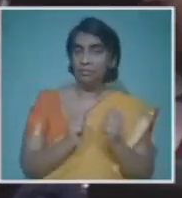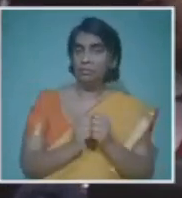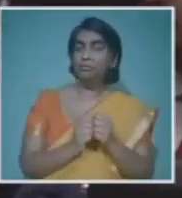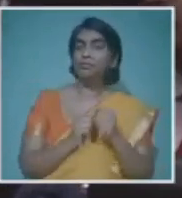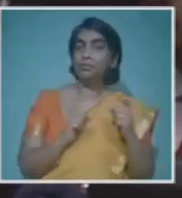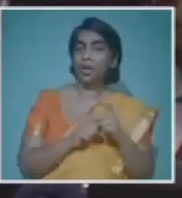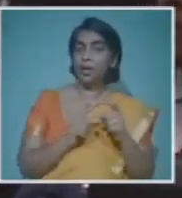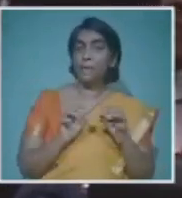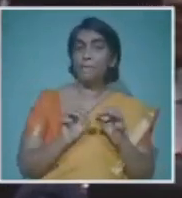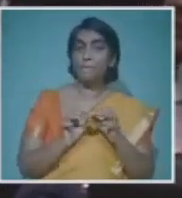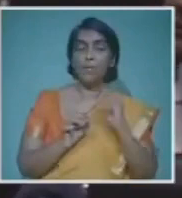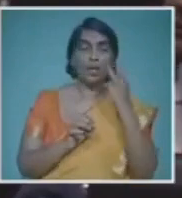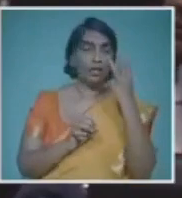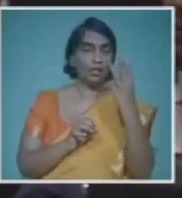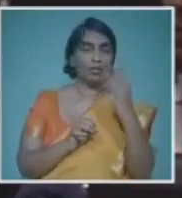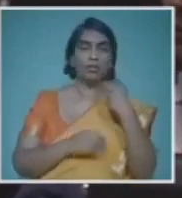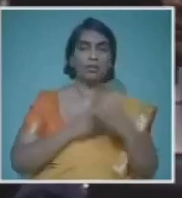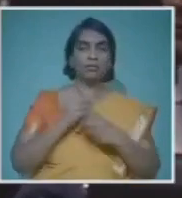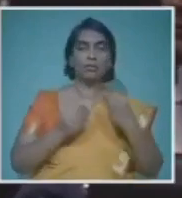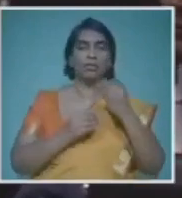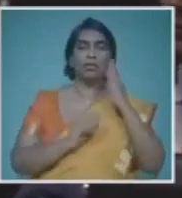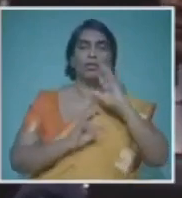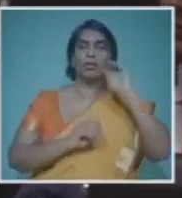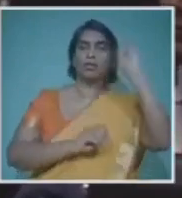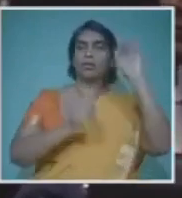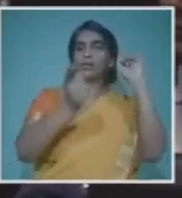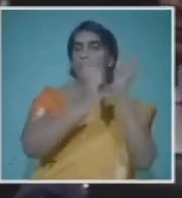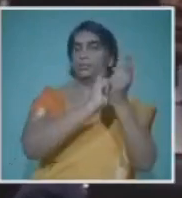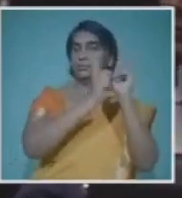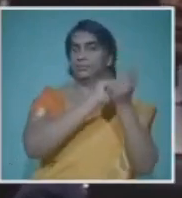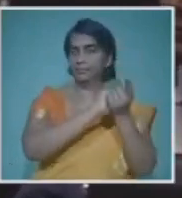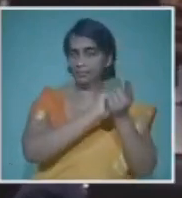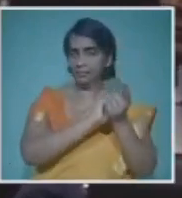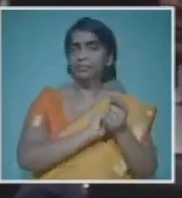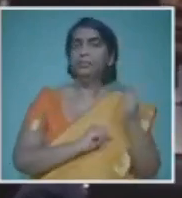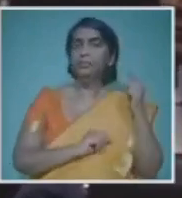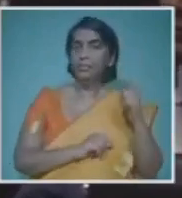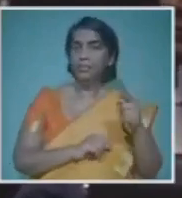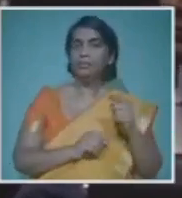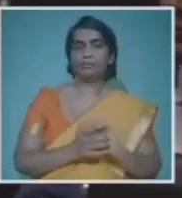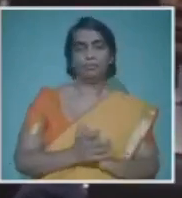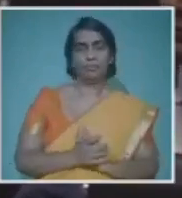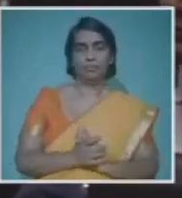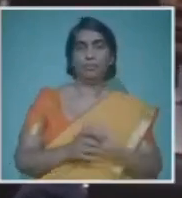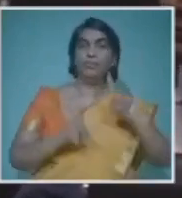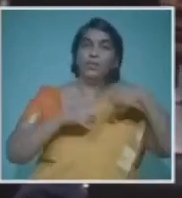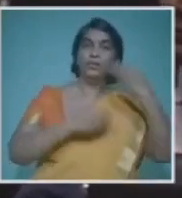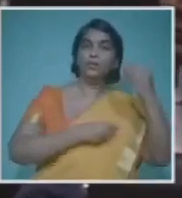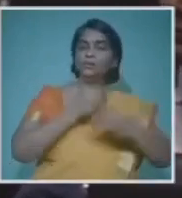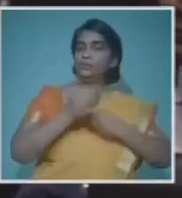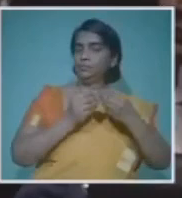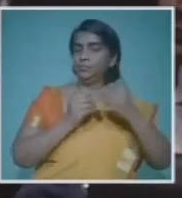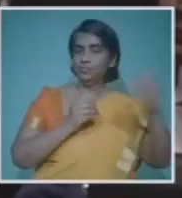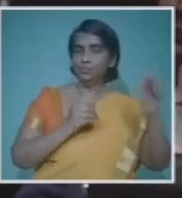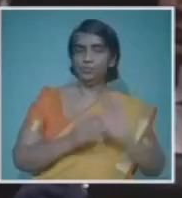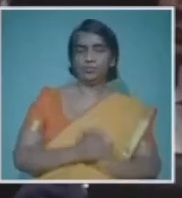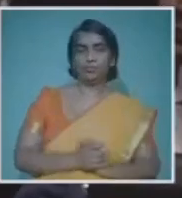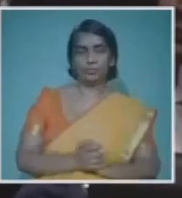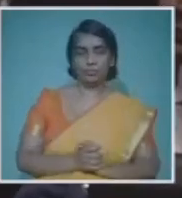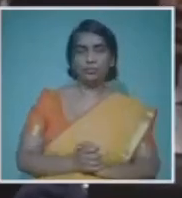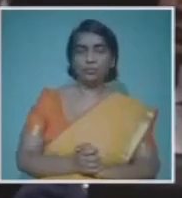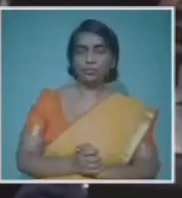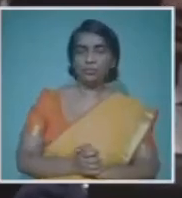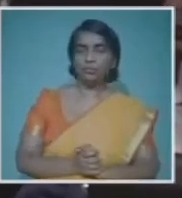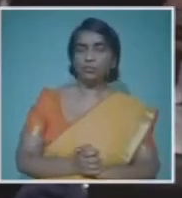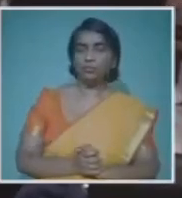ඩොලර් බිලියන 3 අපේ ව්‍යාපාරිකයෝ පිට රටවල් වල හංගගෙන තියන් ඉන්නවා. ඒගොල්ලෝ එවෙන් වෙනත් ව්‍යාපාර කරනවා. The